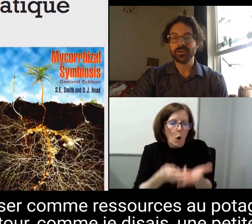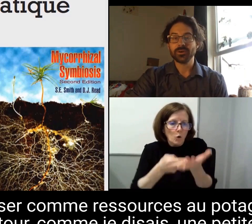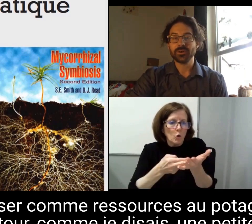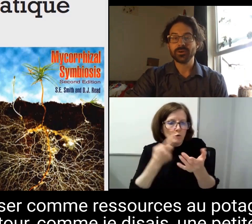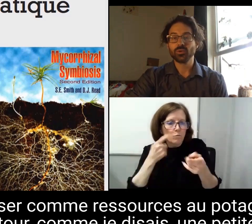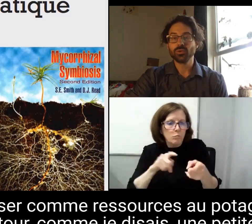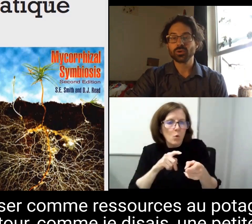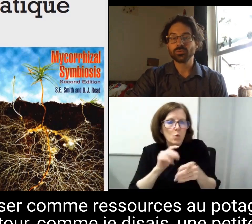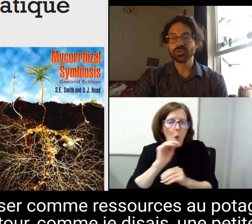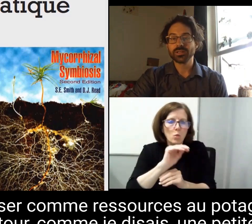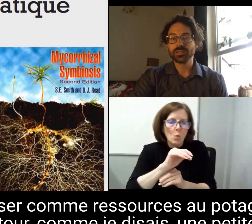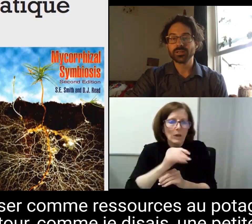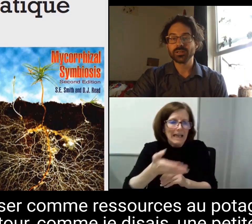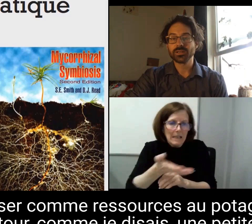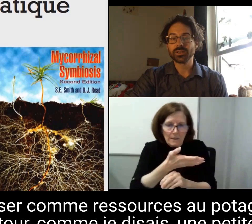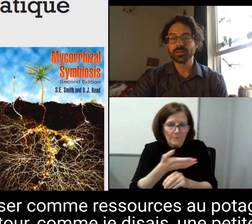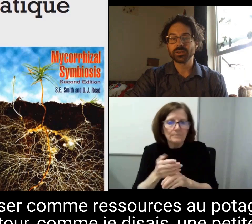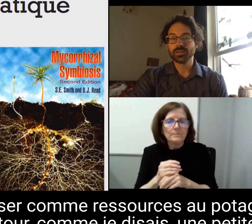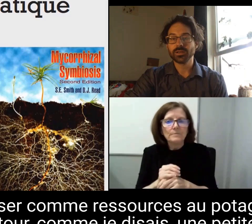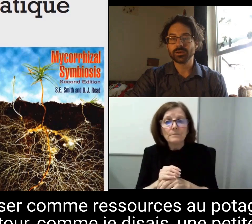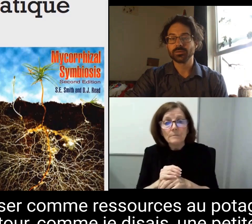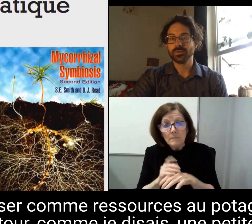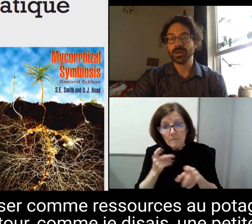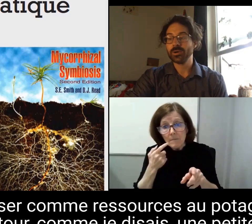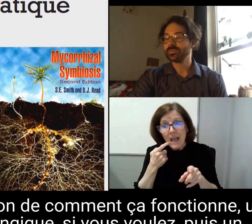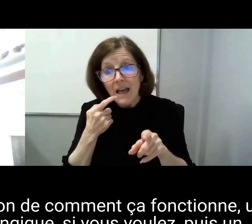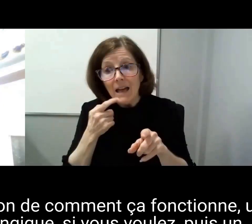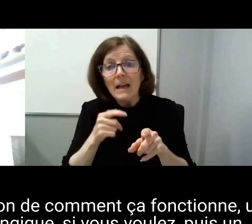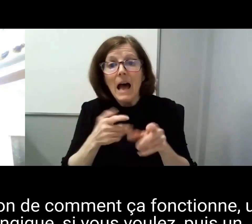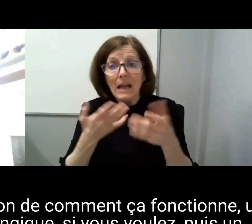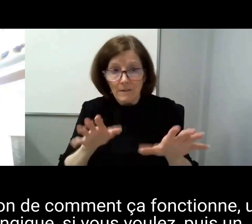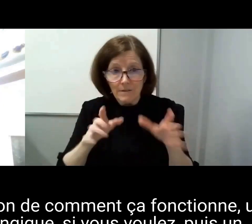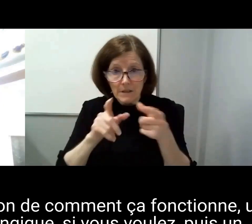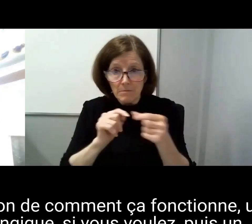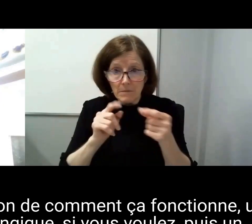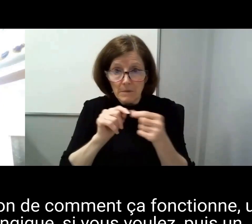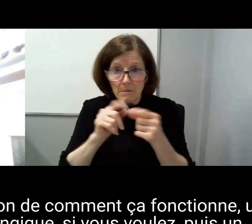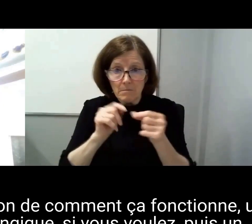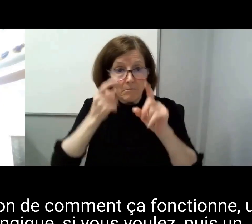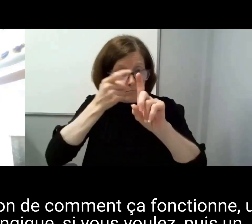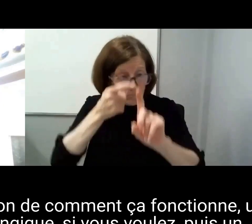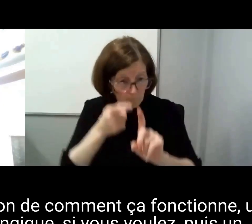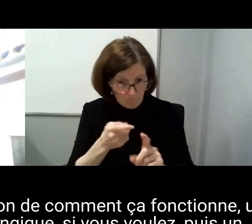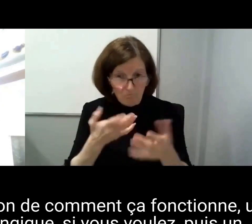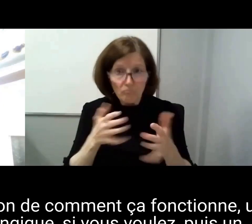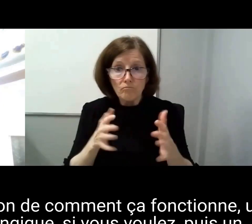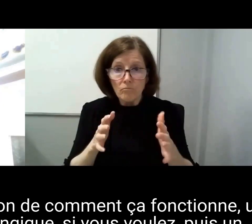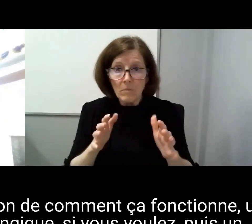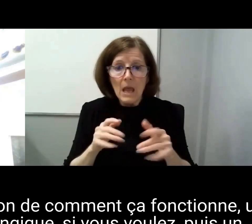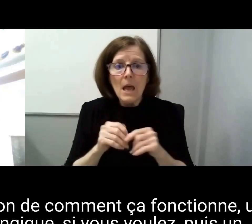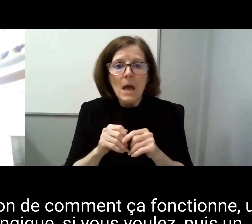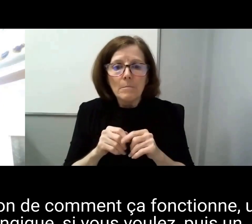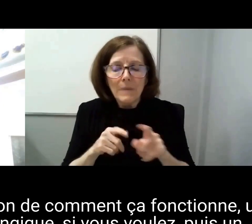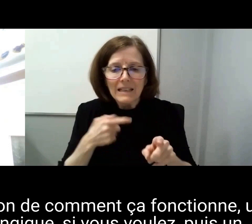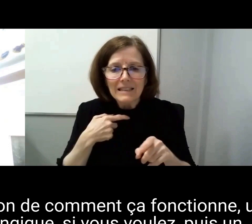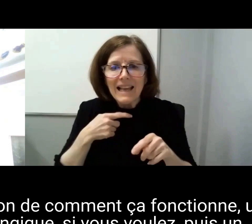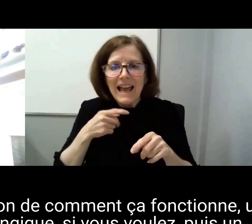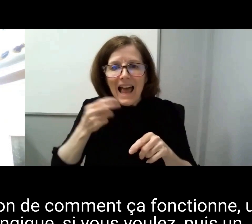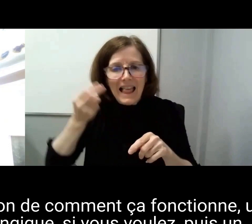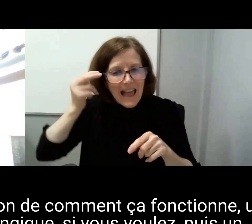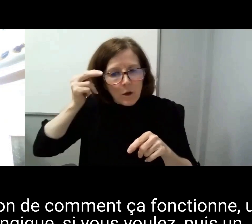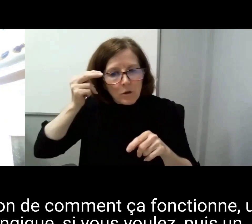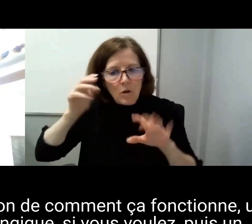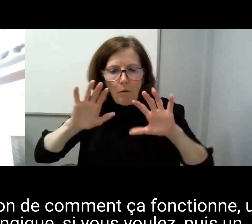fait que ça fait un peu le tour, comme je disais, vraiment une petite intro, mais juste sur la notion de comment ça fonctionne un champignon,